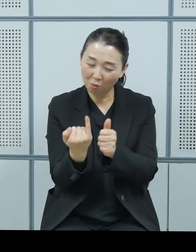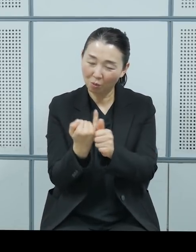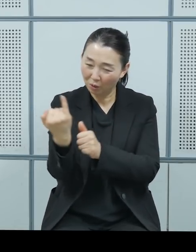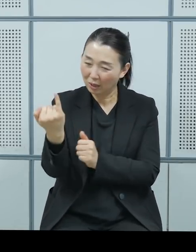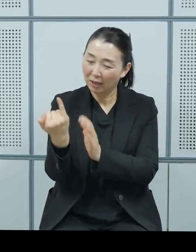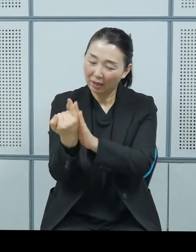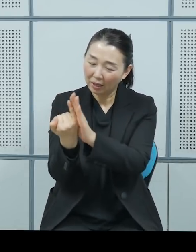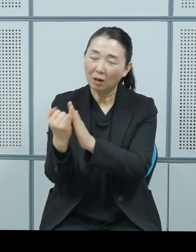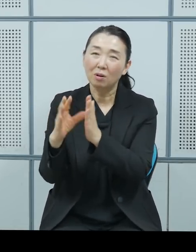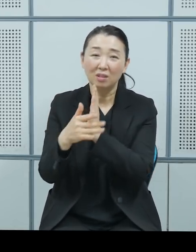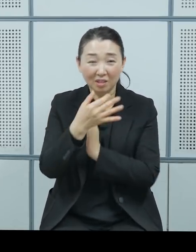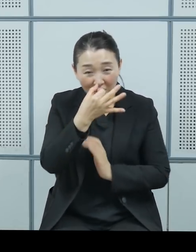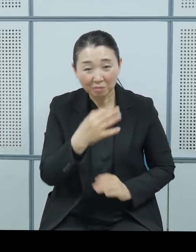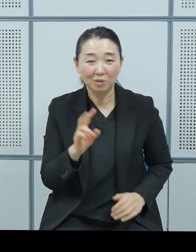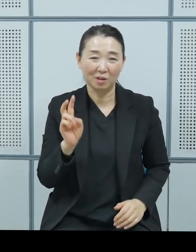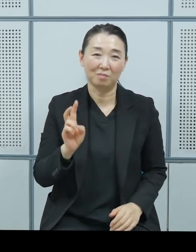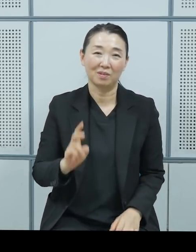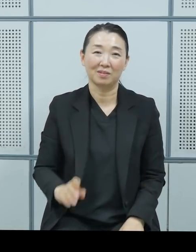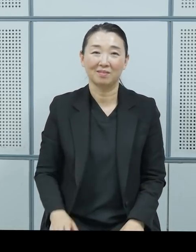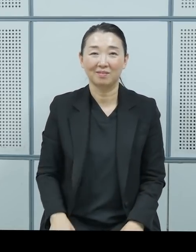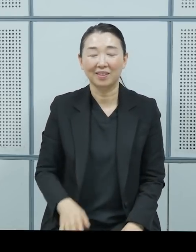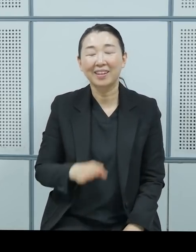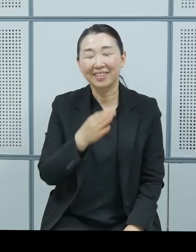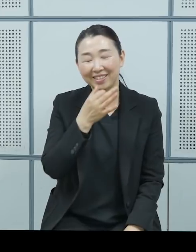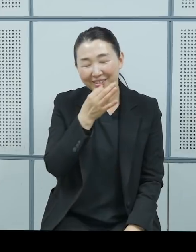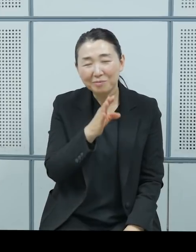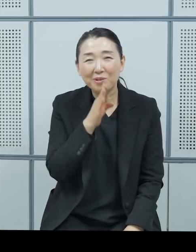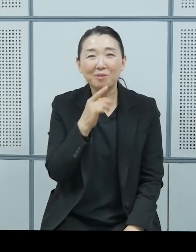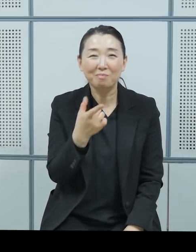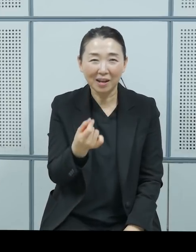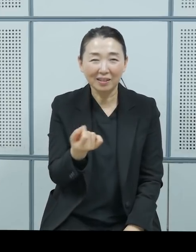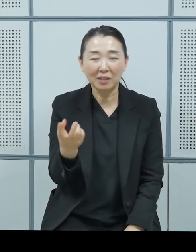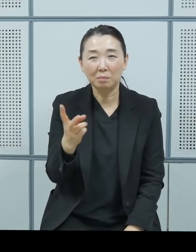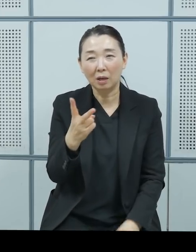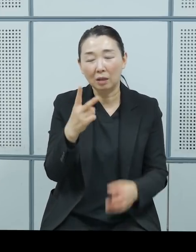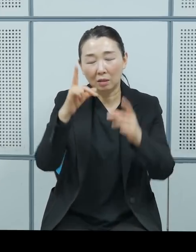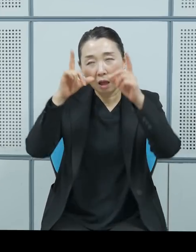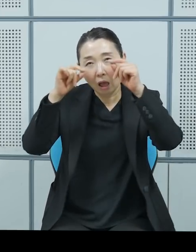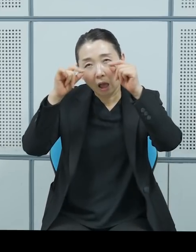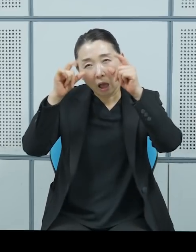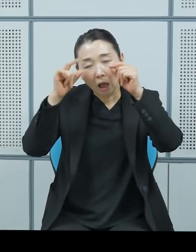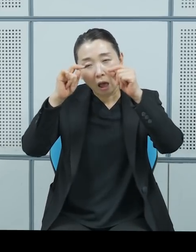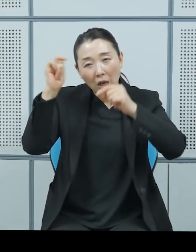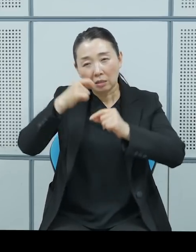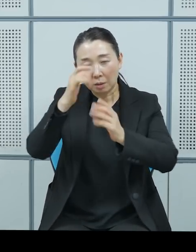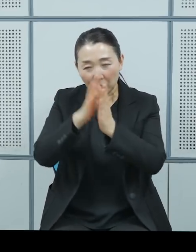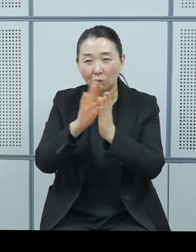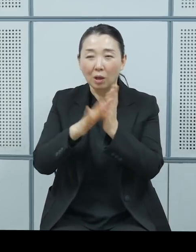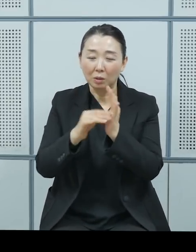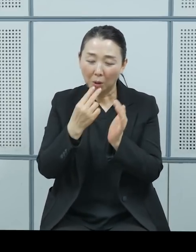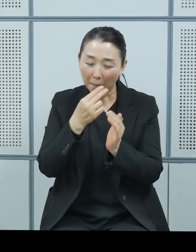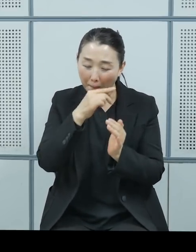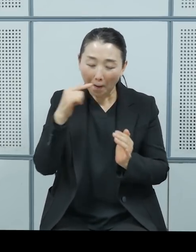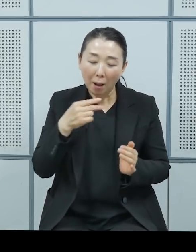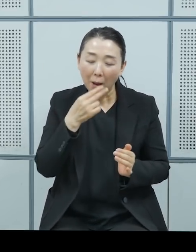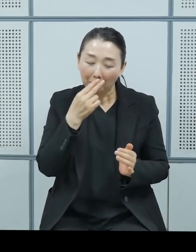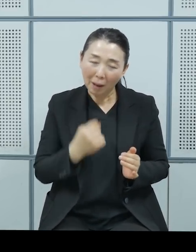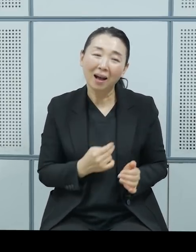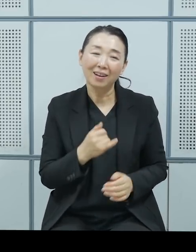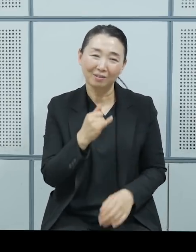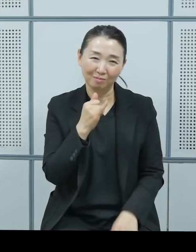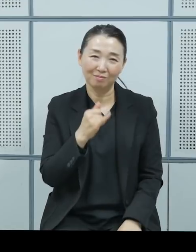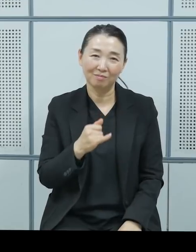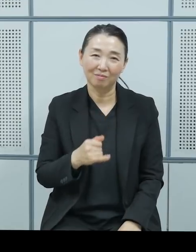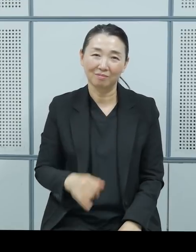많이 힘드셨을까 싶은데요. 예, 힘든 건 사실인 것 같고요. 네. 잠을 못 자서 막 네. 새벽기도 올라가다 코피 터진 적도 있고요.